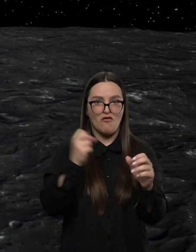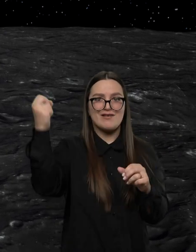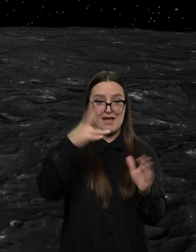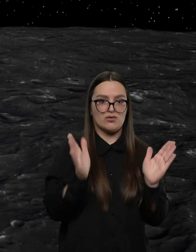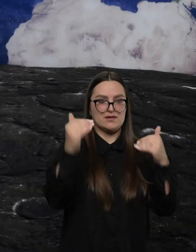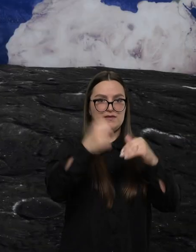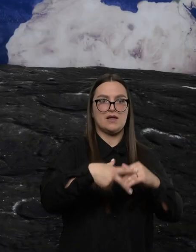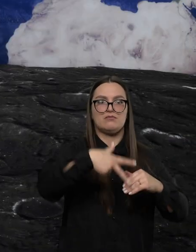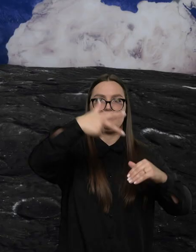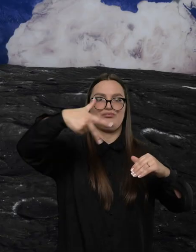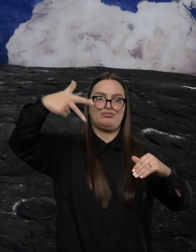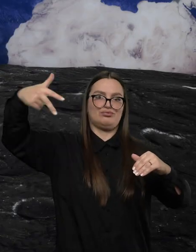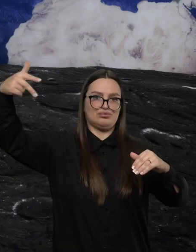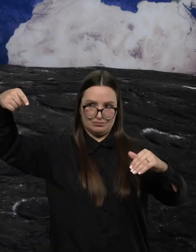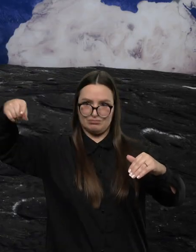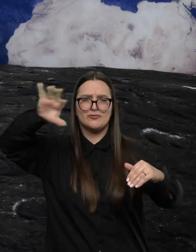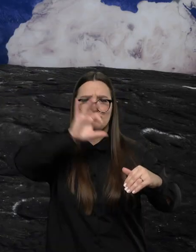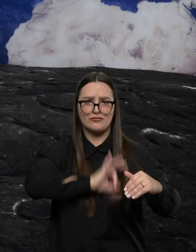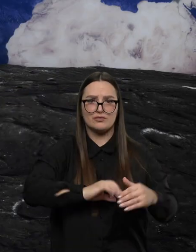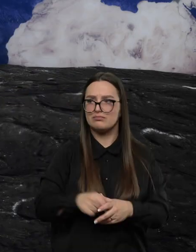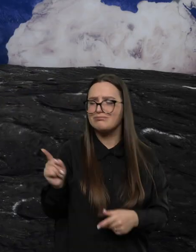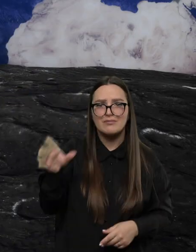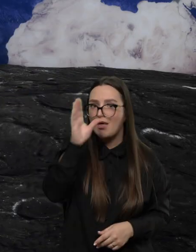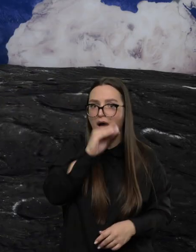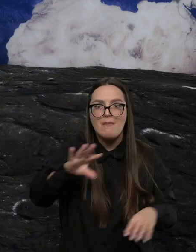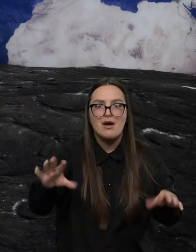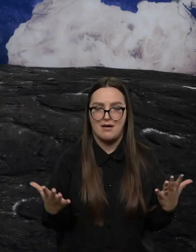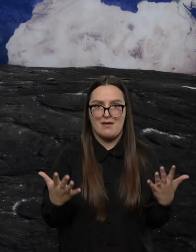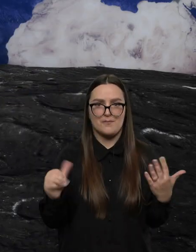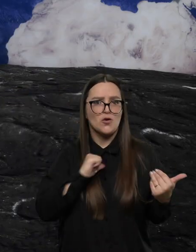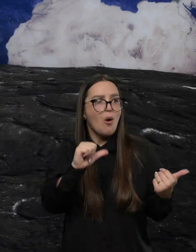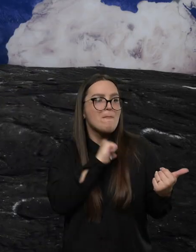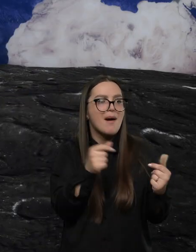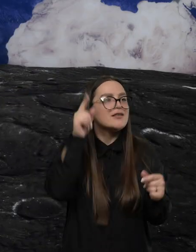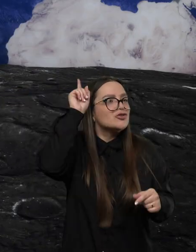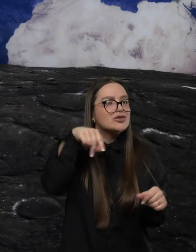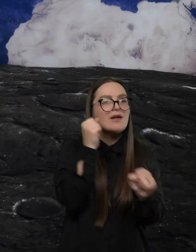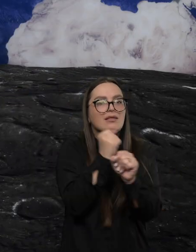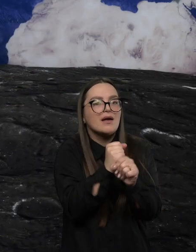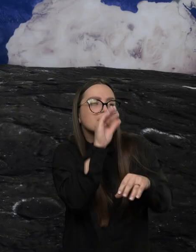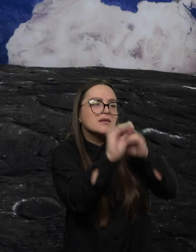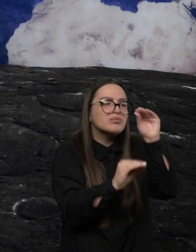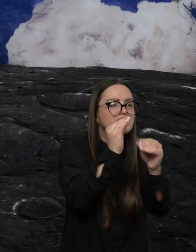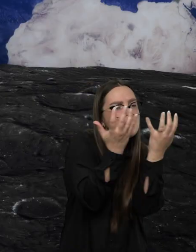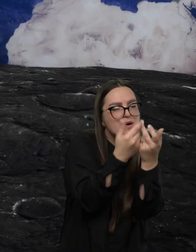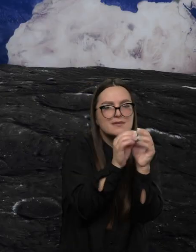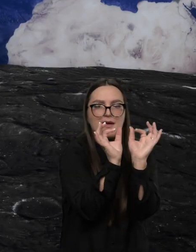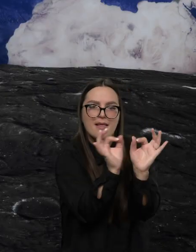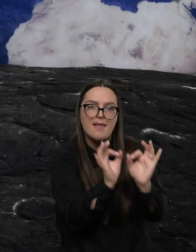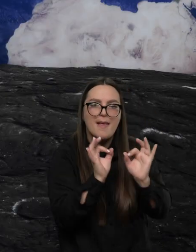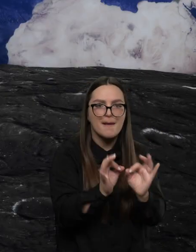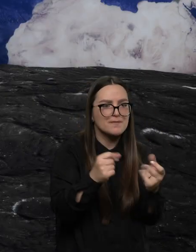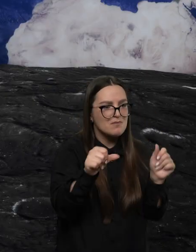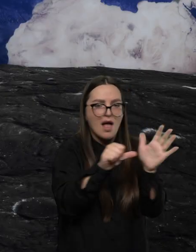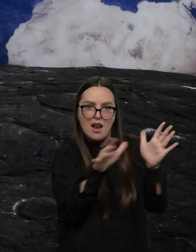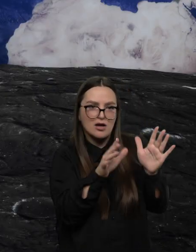Saulės sistemos. Jūs man paaiškinkite, kaip jums tai pavyko? Kaip jūs žinojate, ką ir kaip sukalibruoti